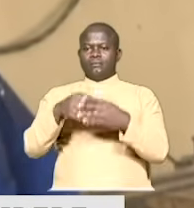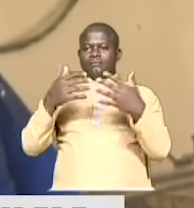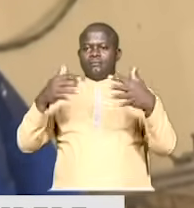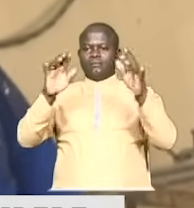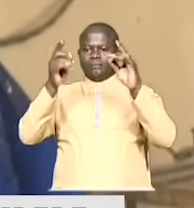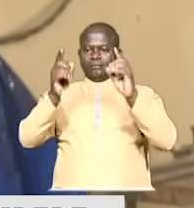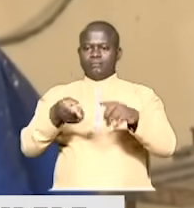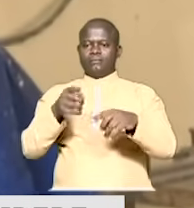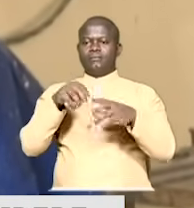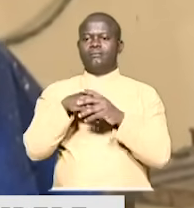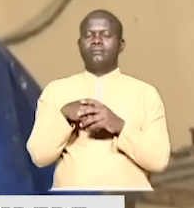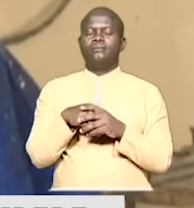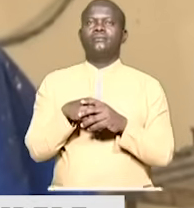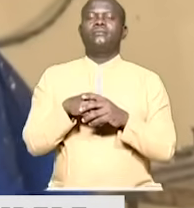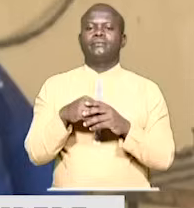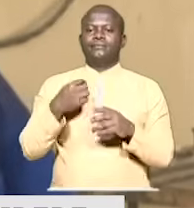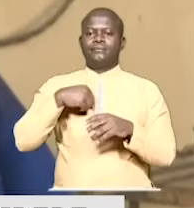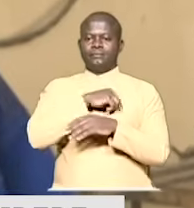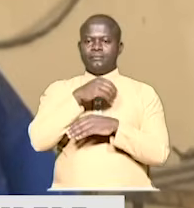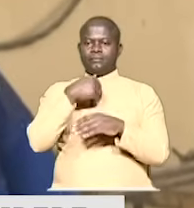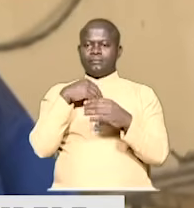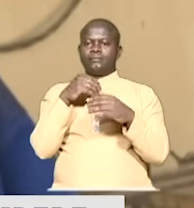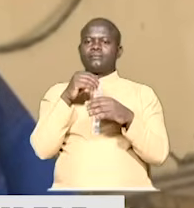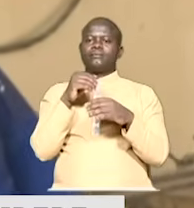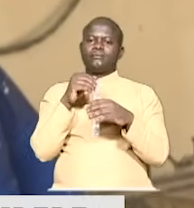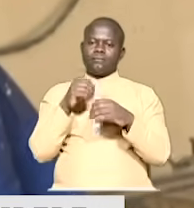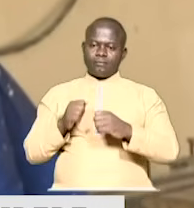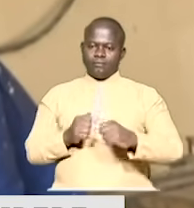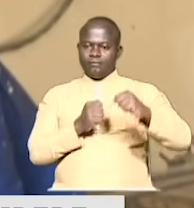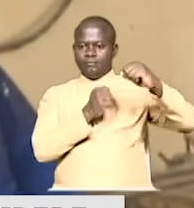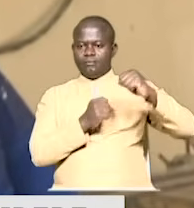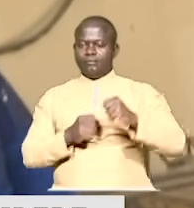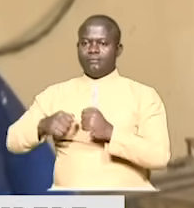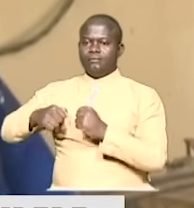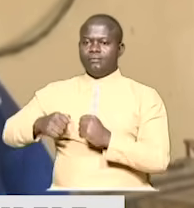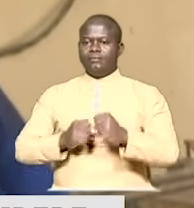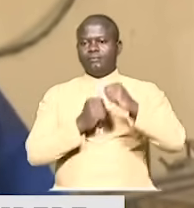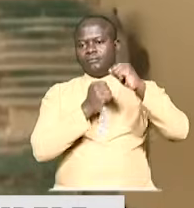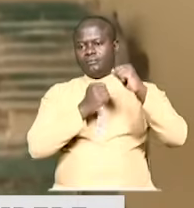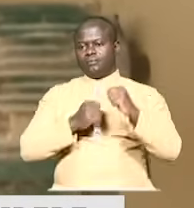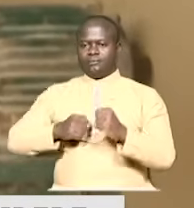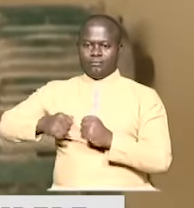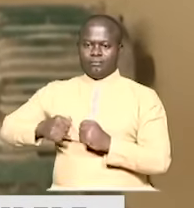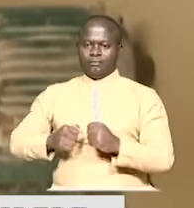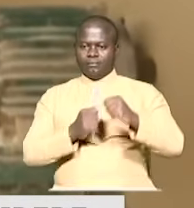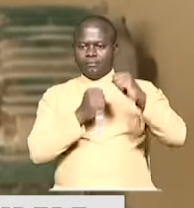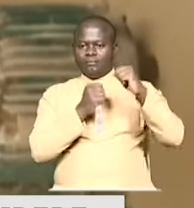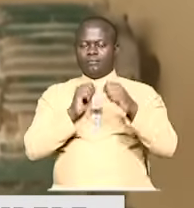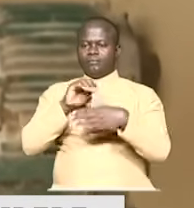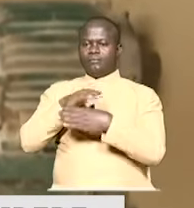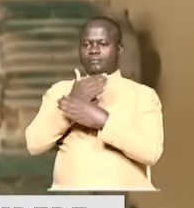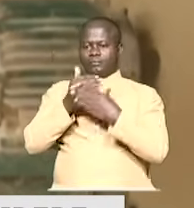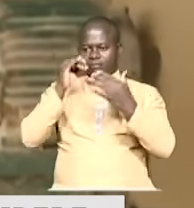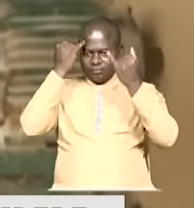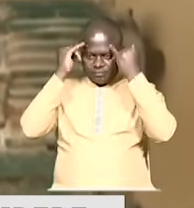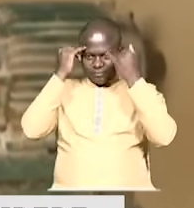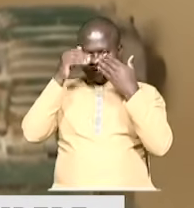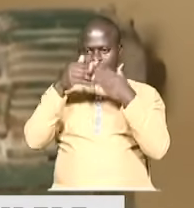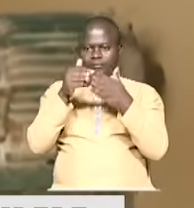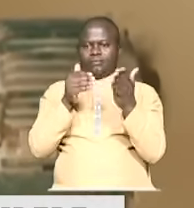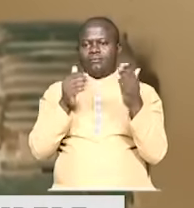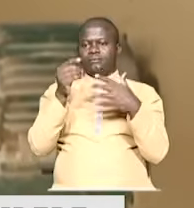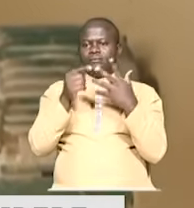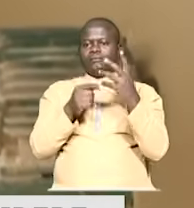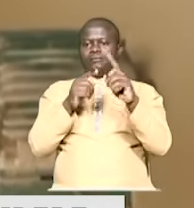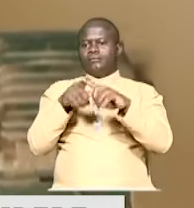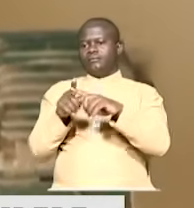twakagiramo twahuye n'ababazi bagenzi bacu aho tugenda twungurana ibitekerezo twungurana utuntu